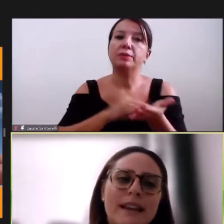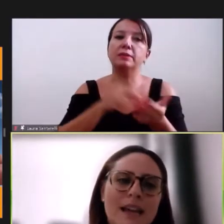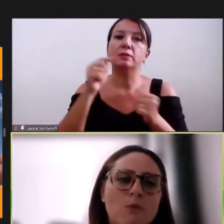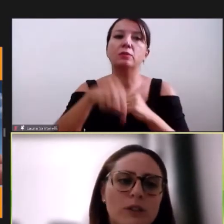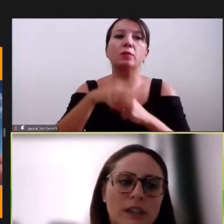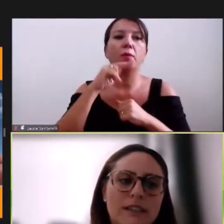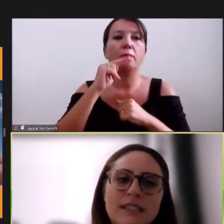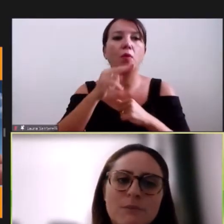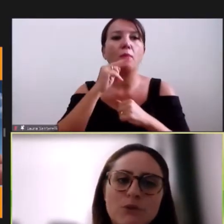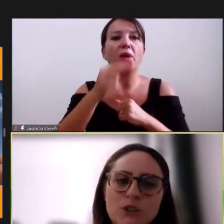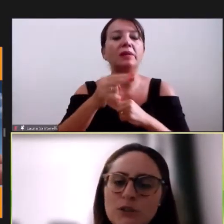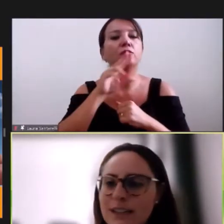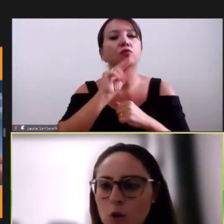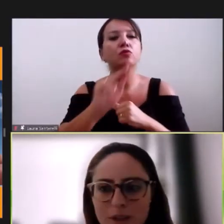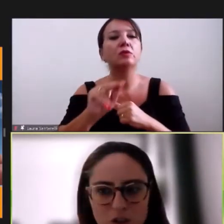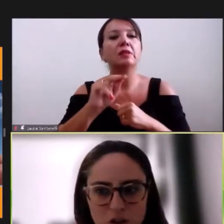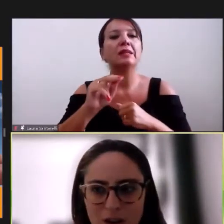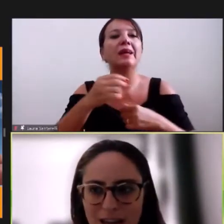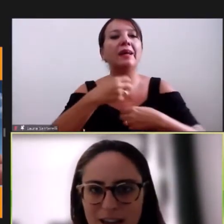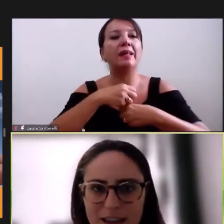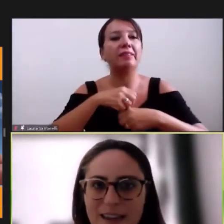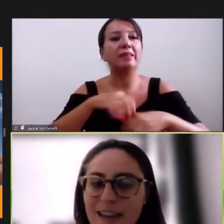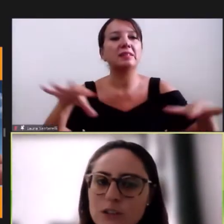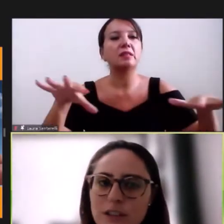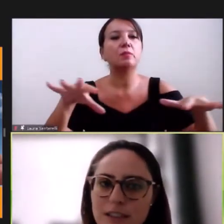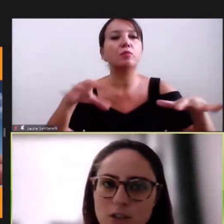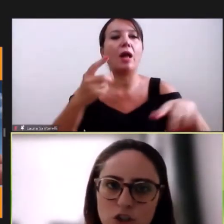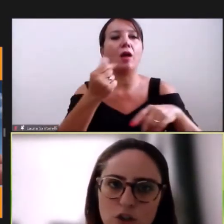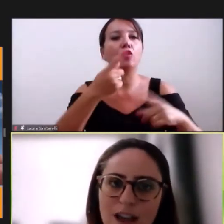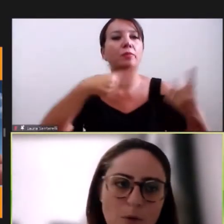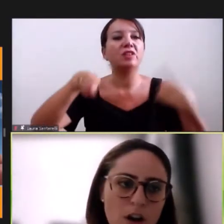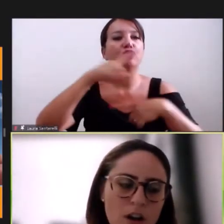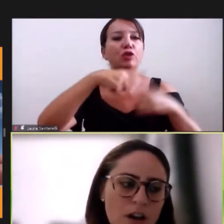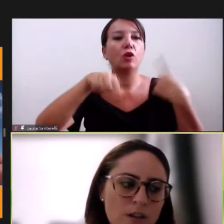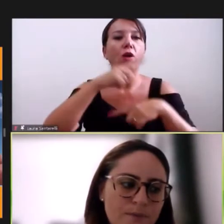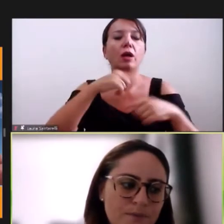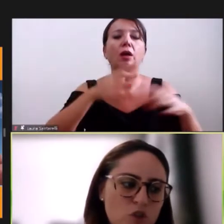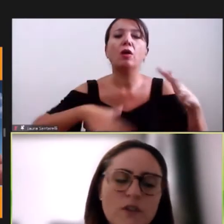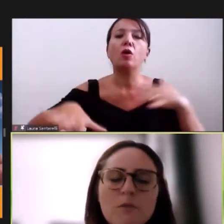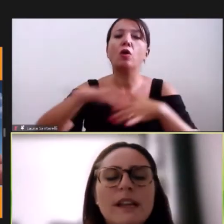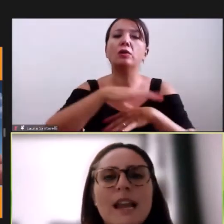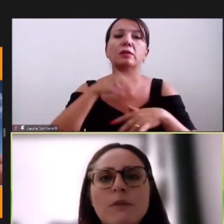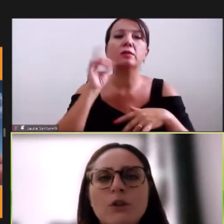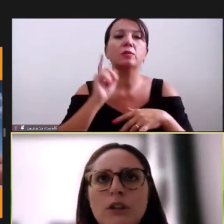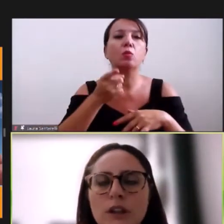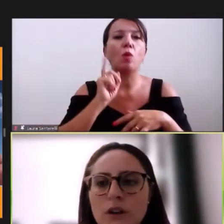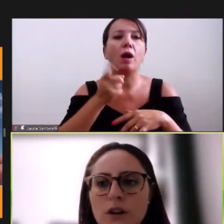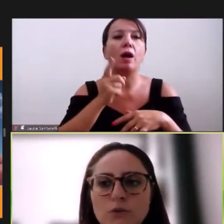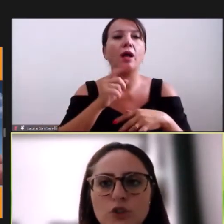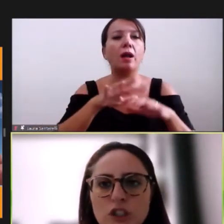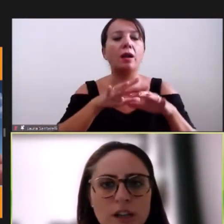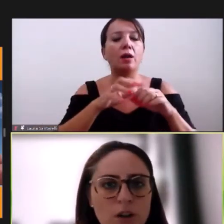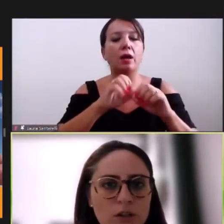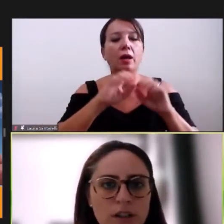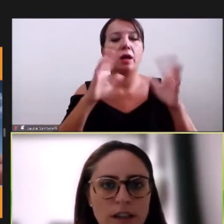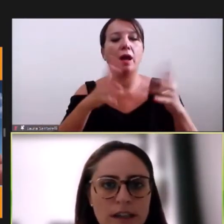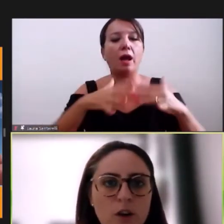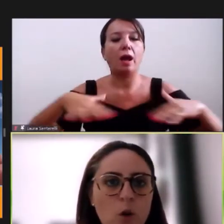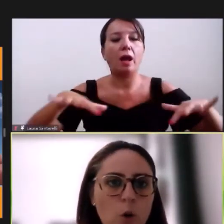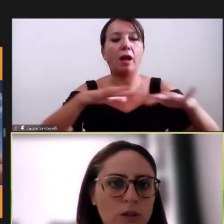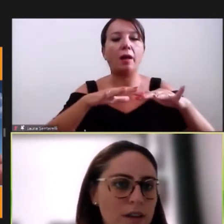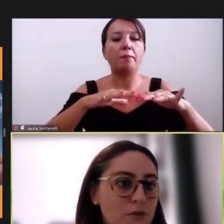pomeriggio parleremo di distribuzione e di economia circolare. In che contesto ci troviamo? Ci troviamo nell'ambito di un ciclo